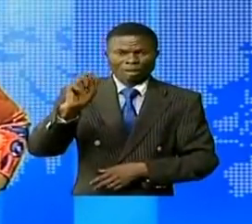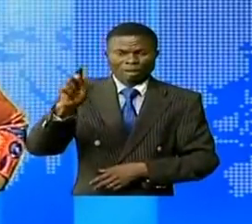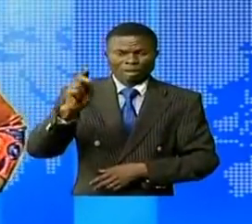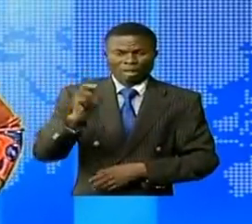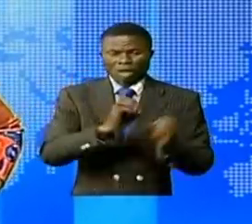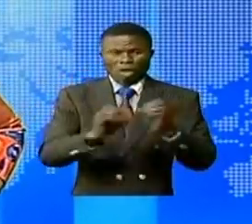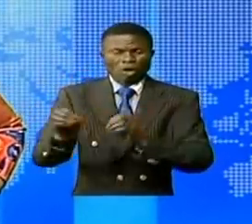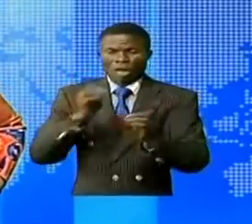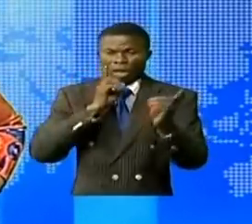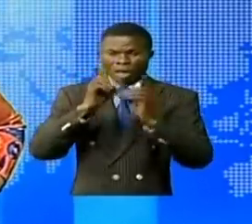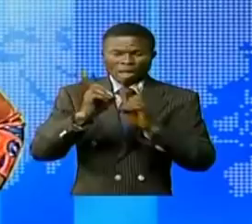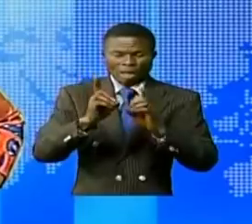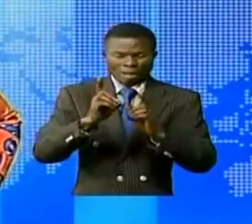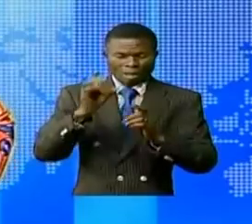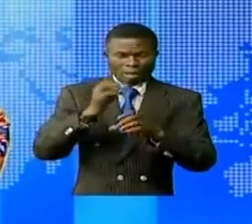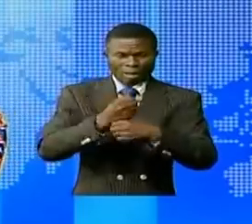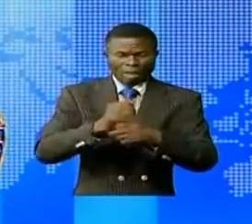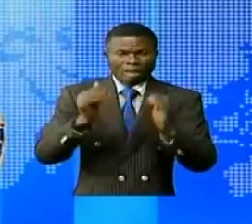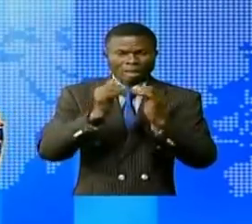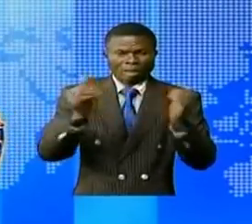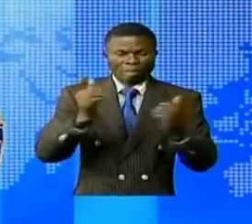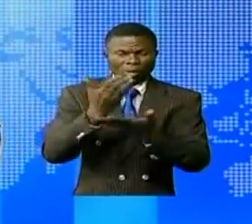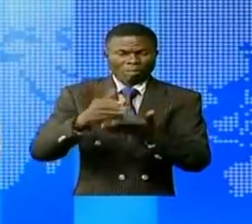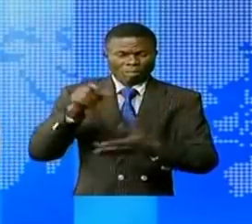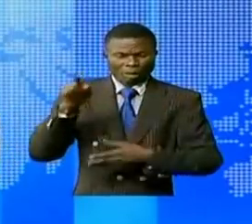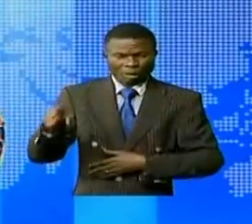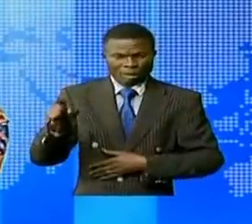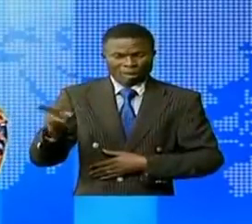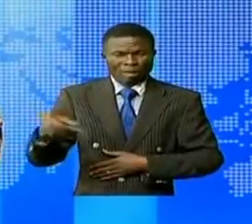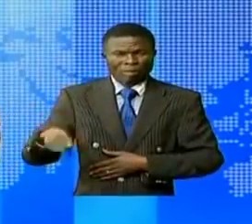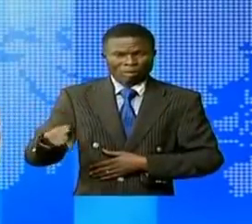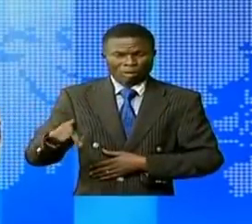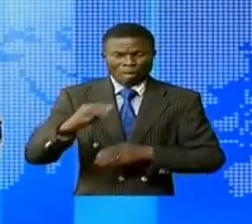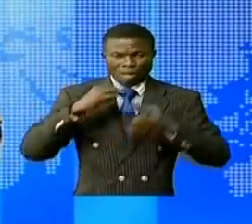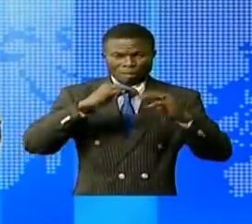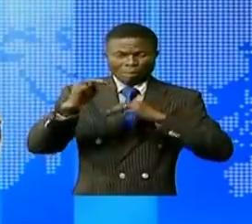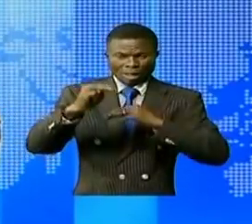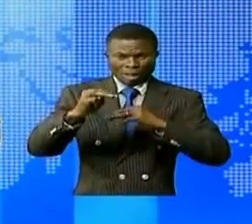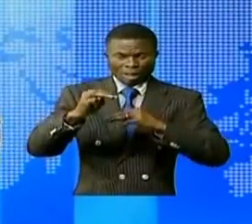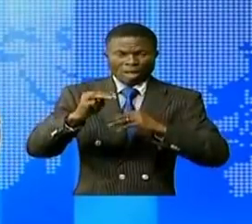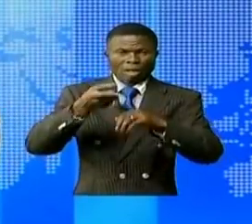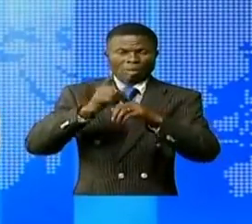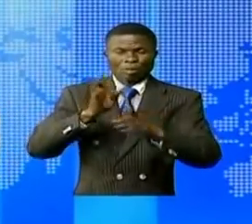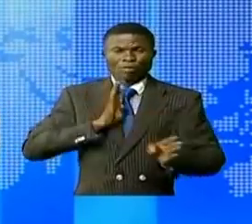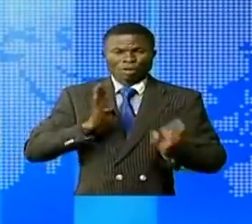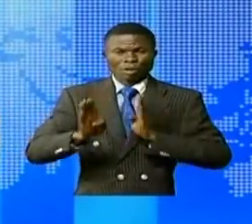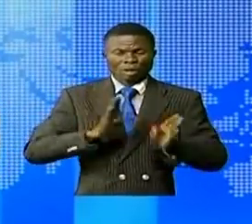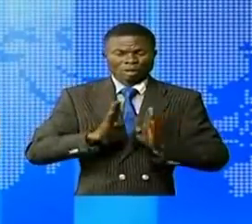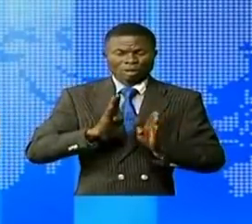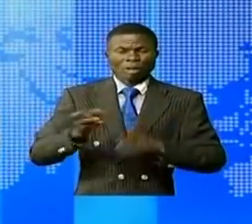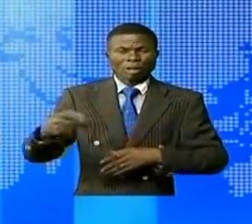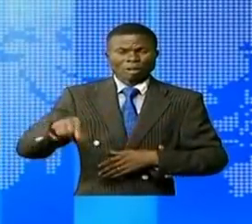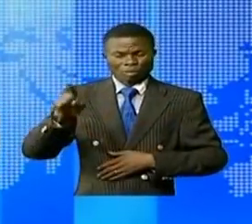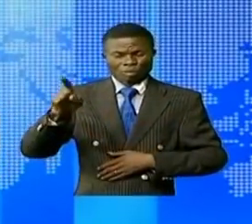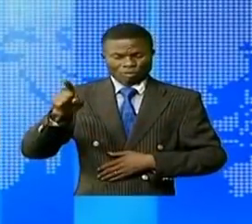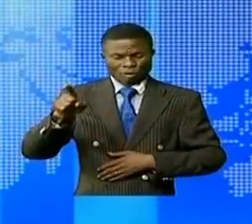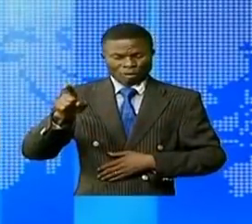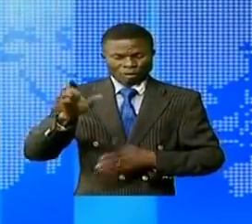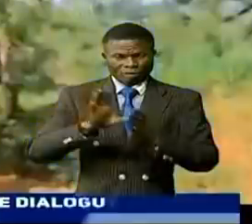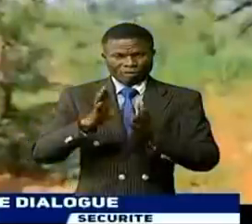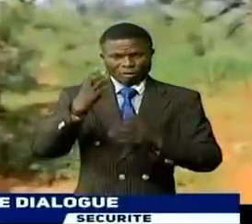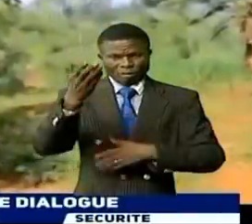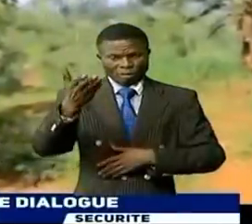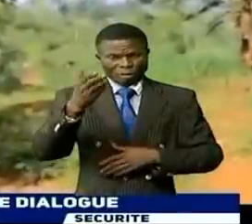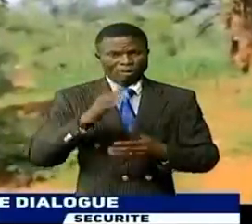d'un dialogue pour le rétablissement de la paix dans cette province. Message lancé à partir de Bounia, chef-lieu de la province, Union Sélémanie.